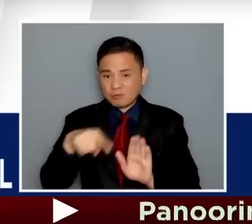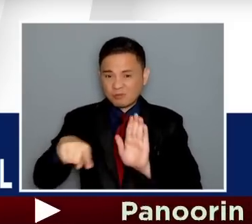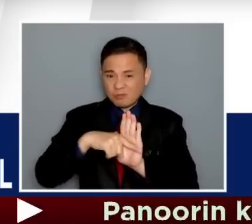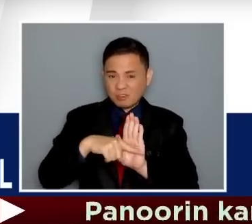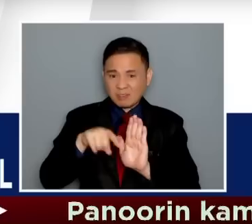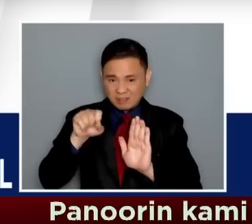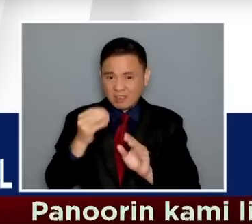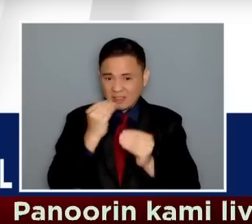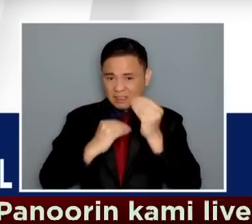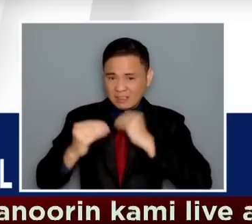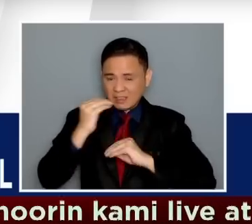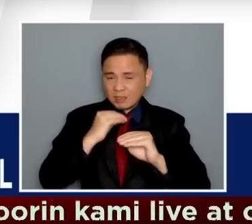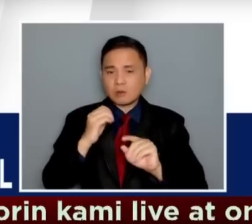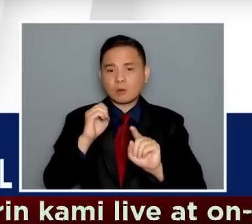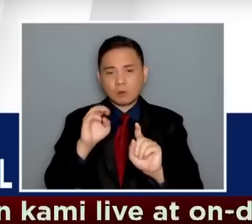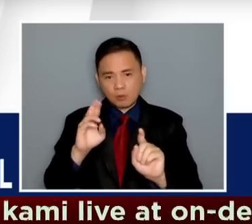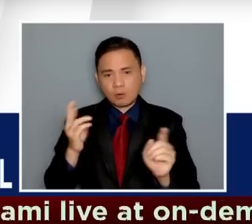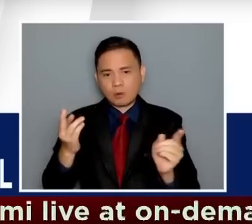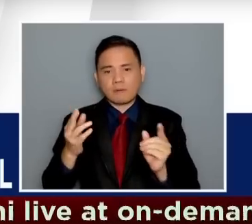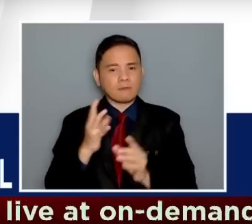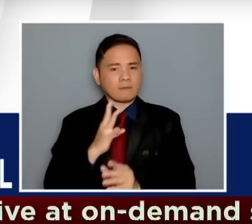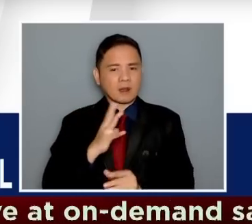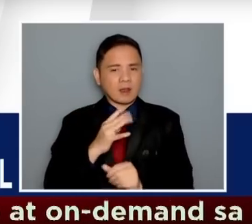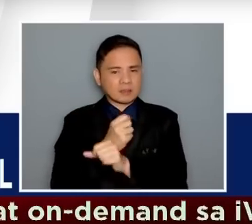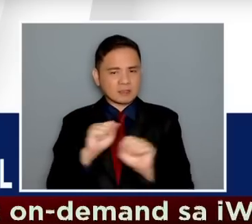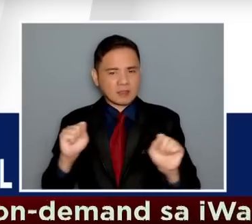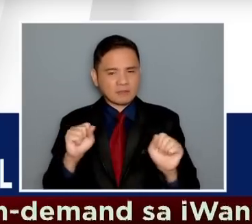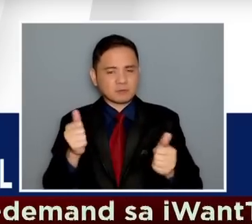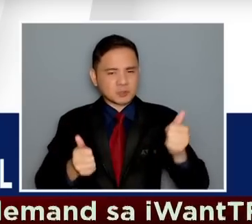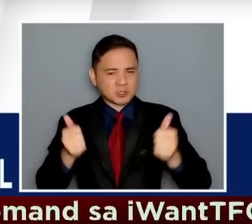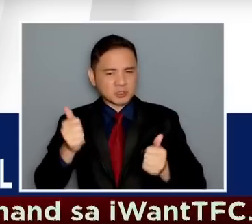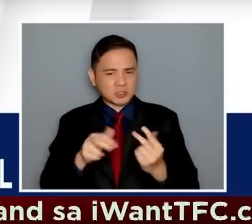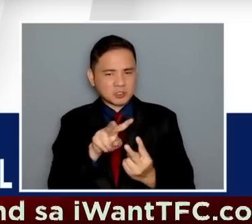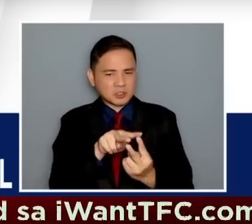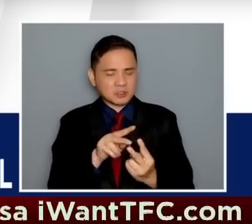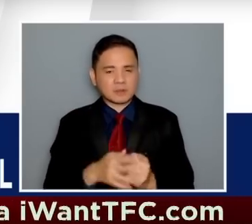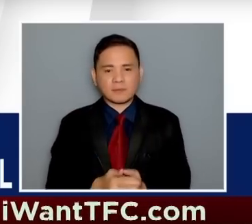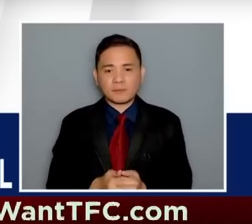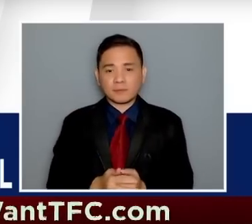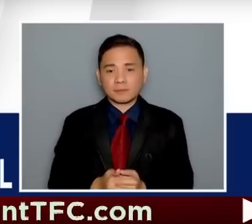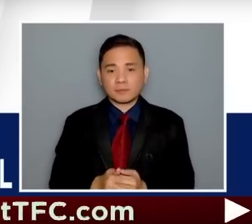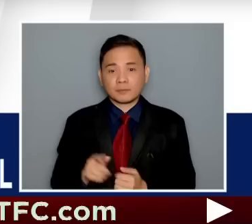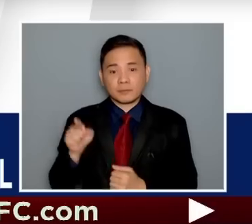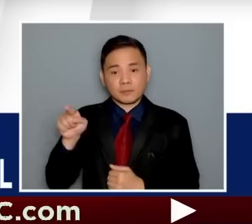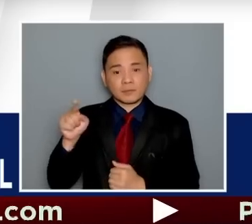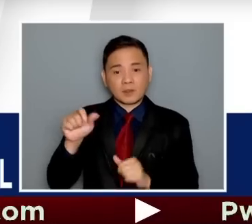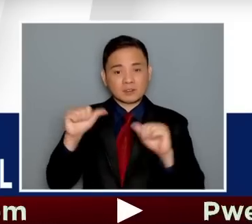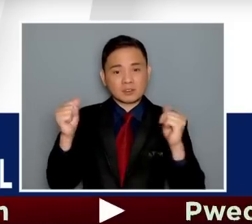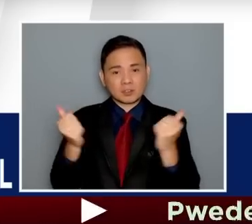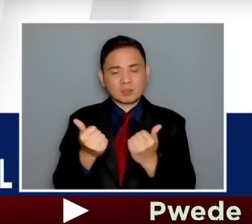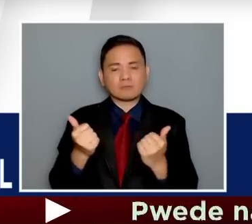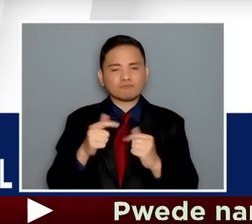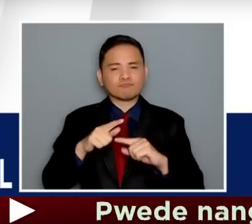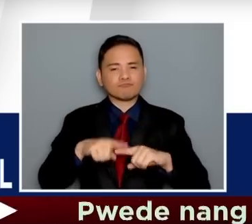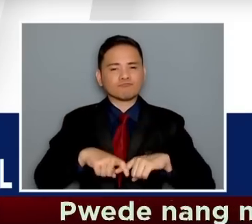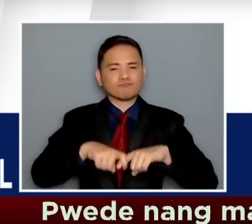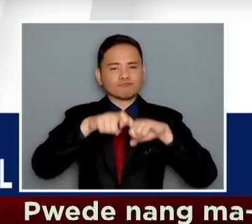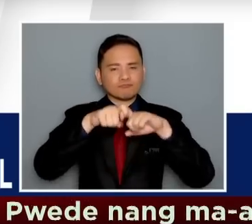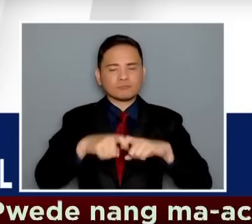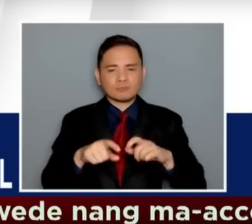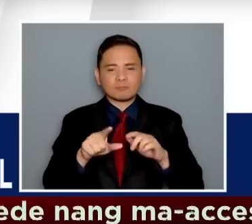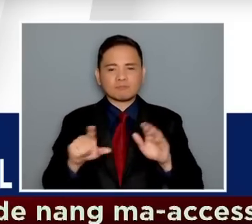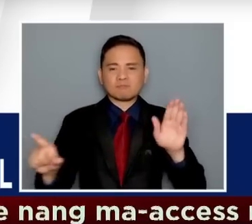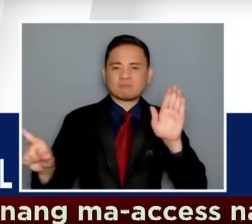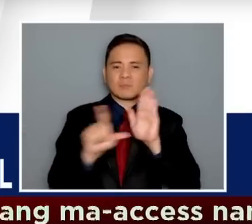pagkaing dagat na makukuha nila. Nire-rekomenda rin ang ahensya ang patuloy na suspensyon ng pangingisda sa mga lugar